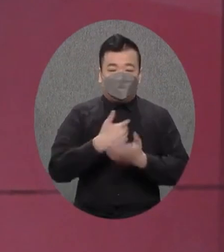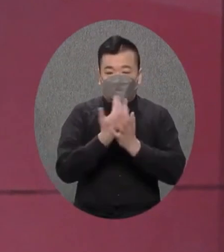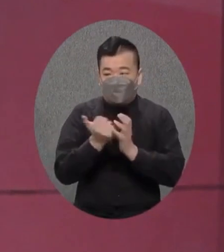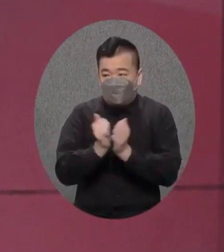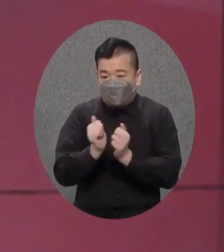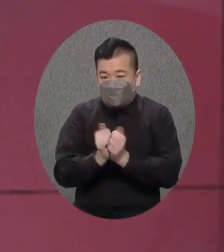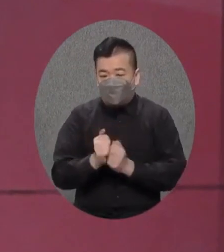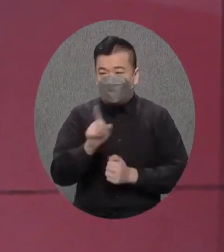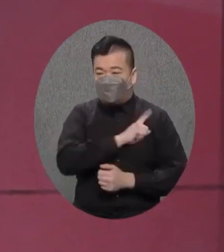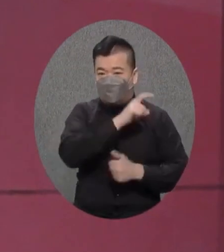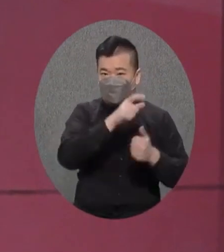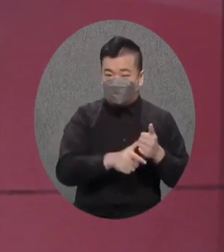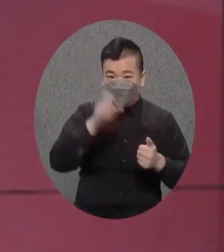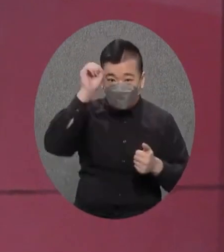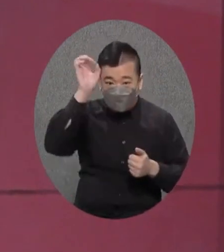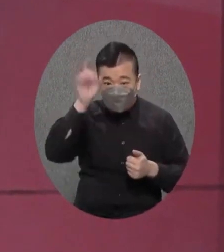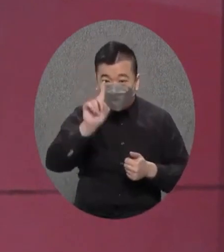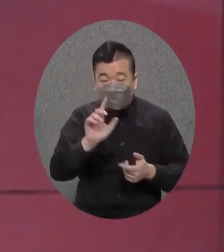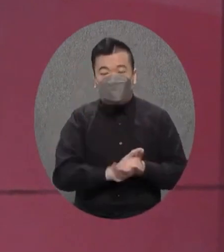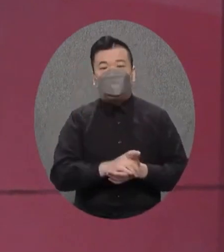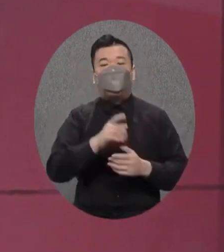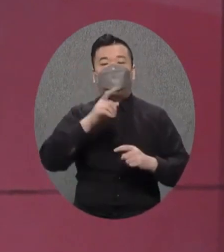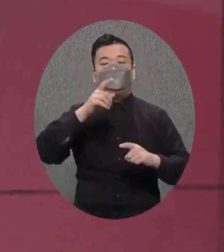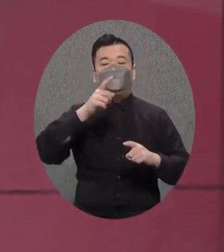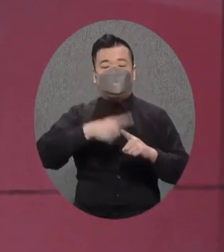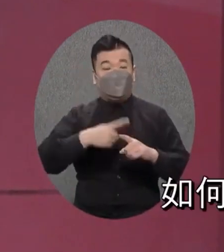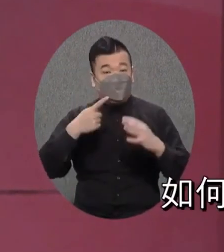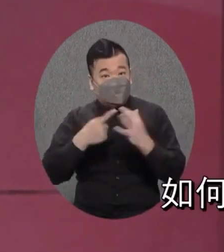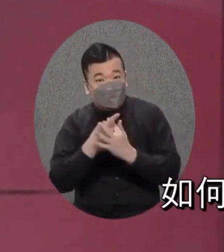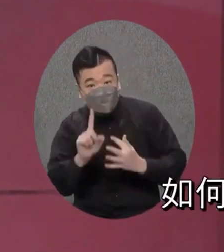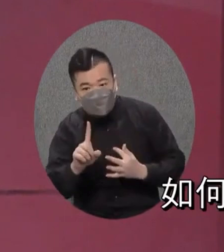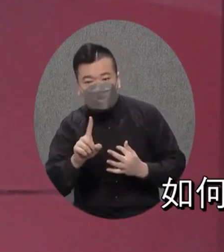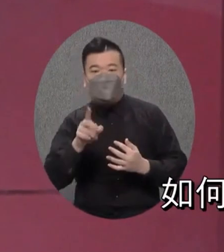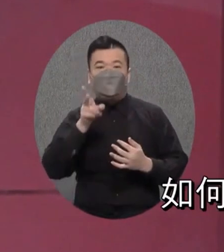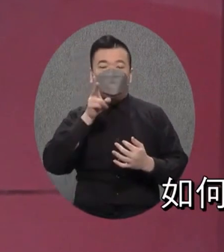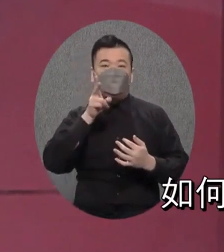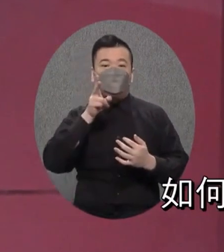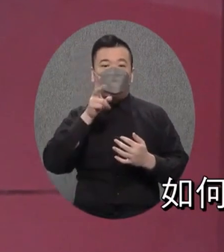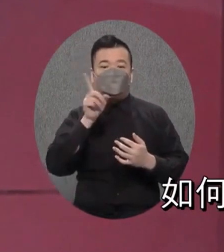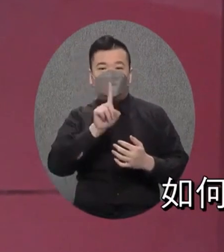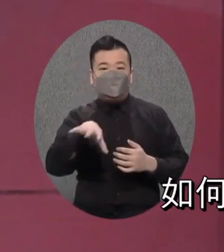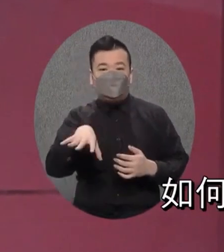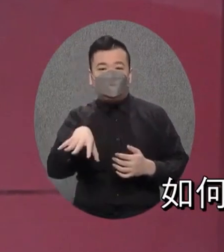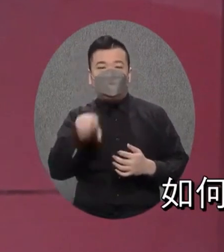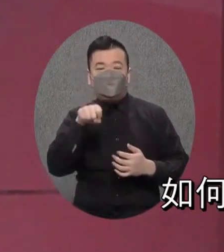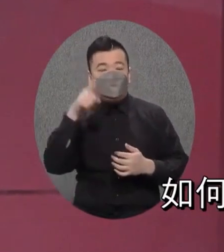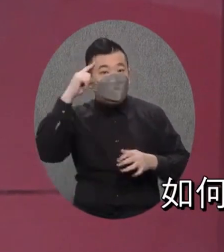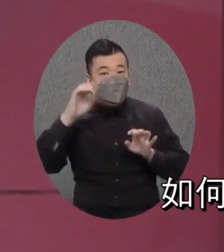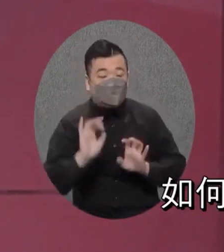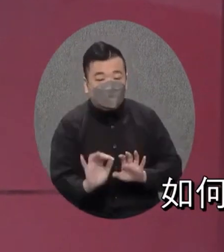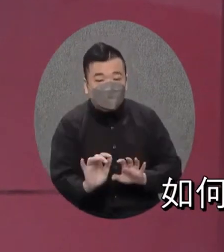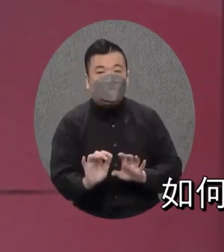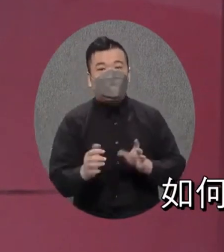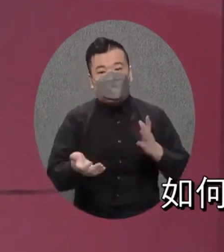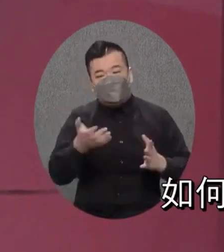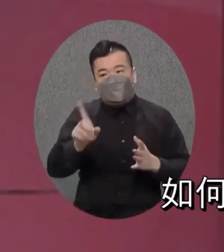友，即係喺個人創作上高，就係話點樣去有突破啦。咁於是就係話點用到電腦啊，點用